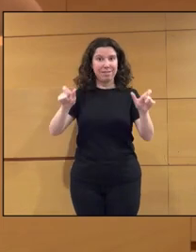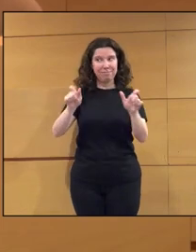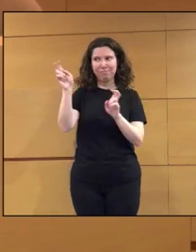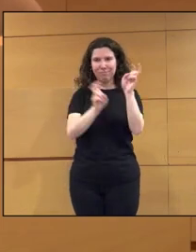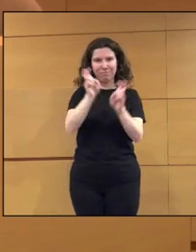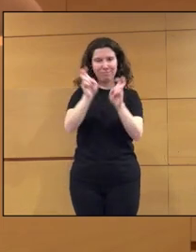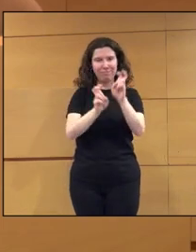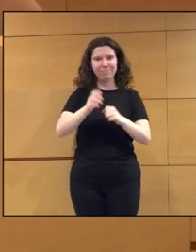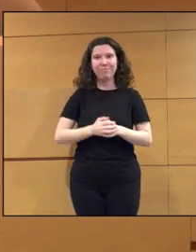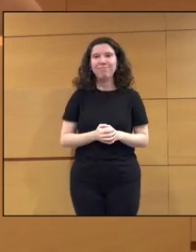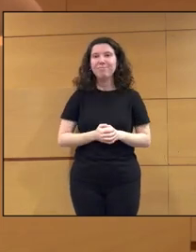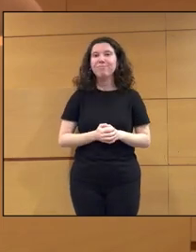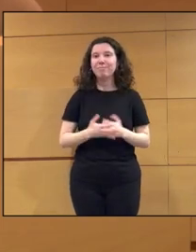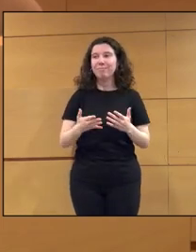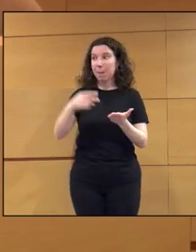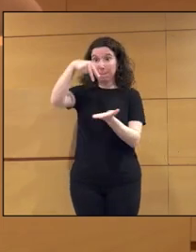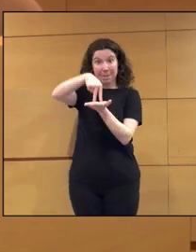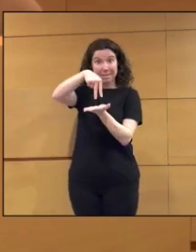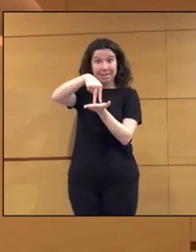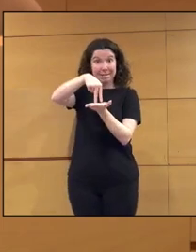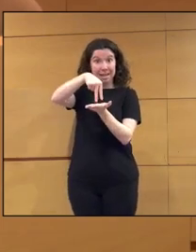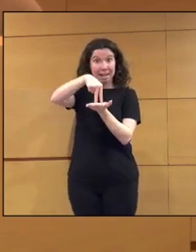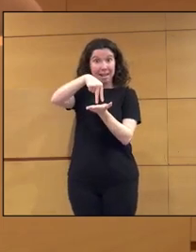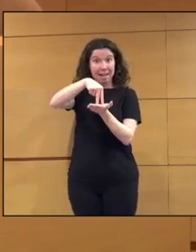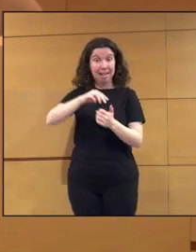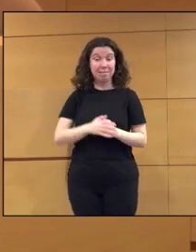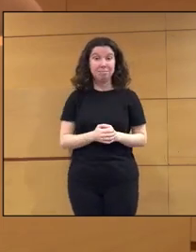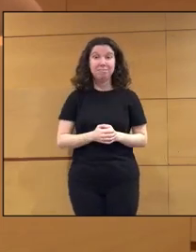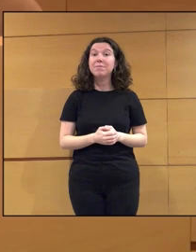esteu i a les que esteu presencialment